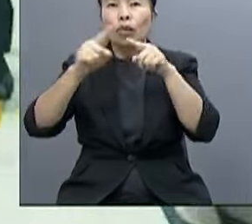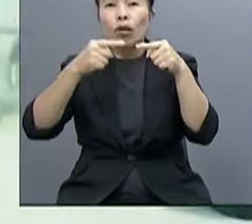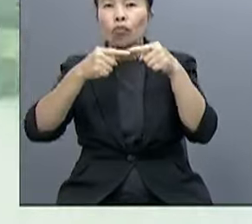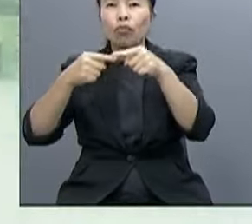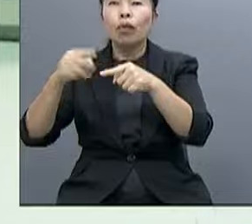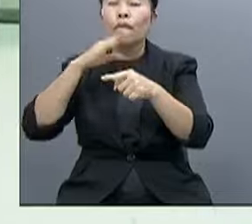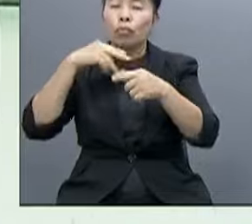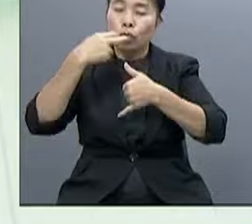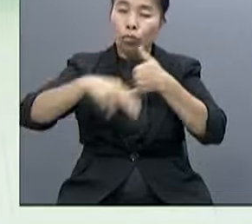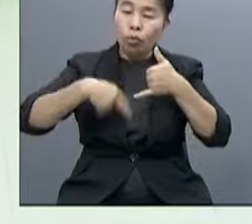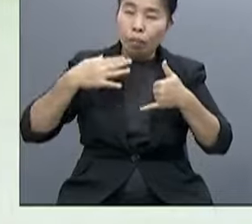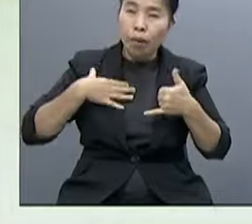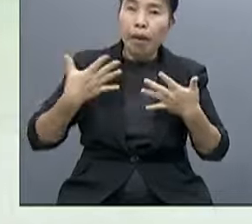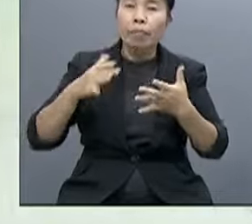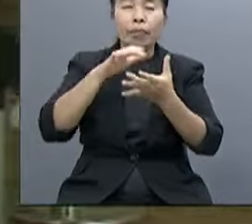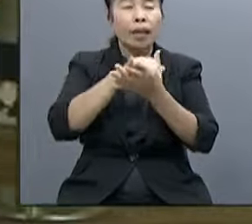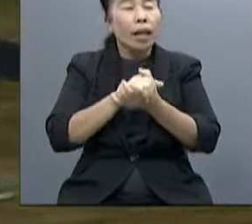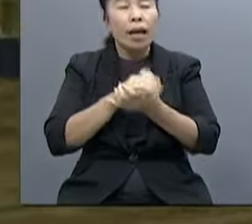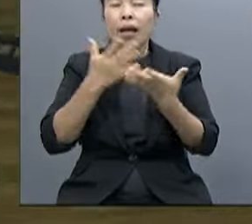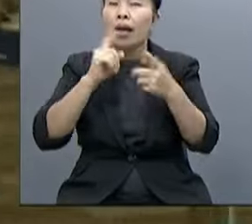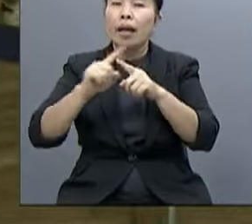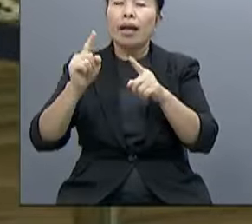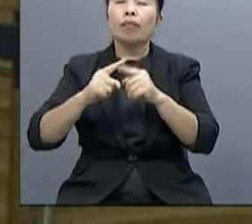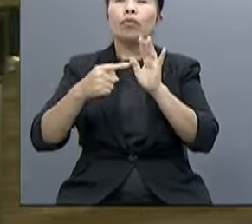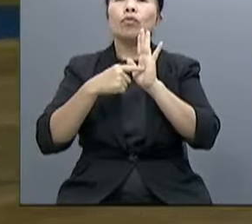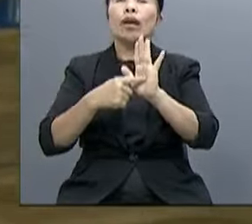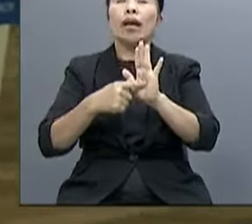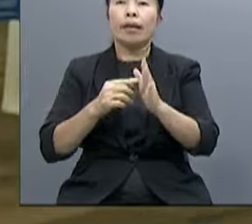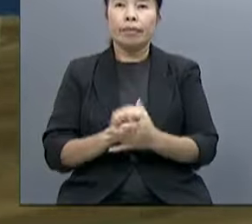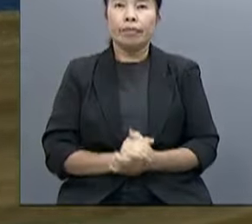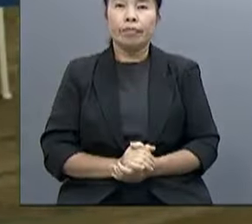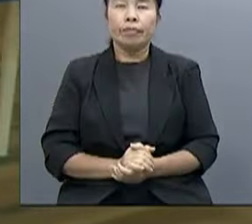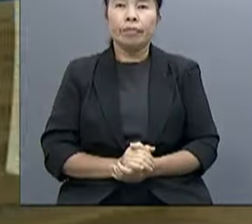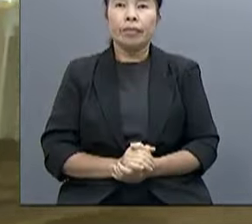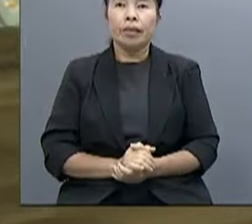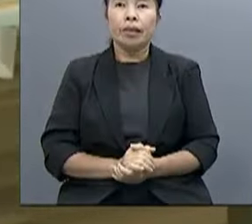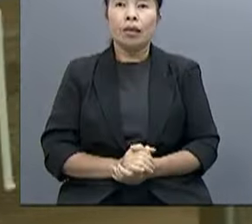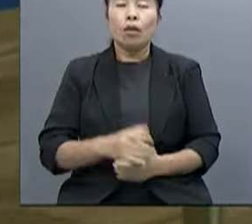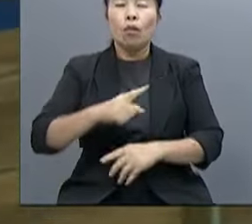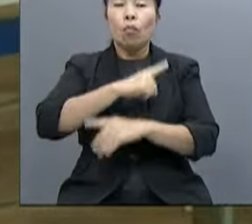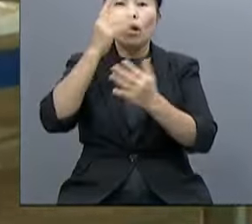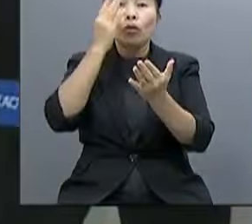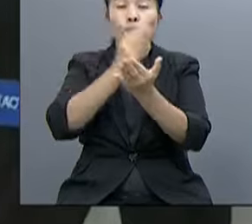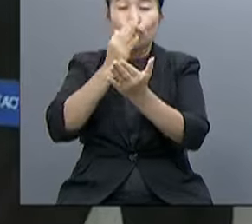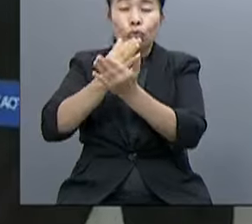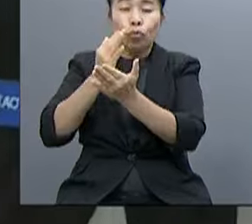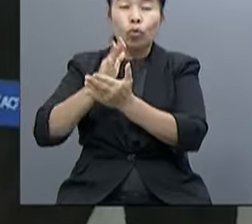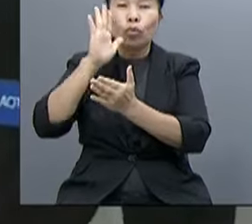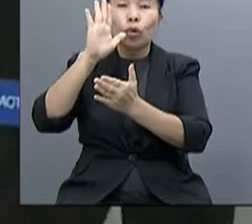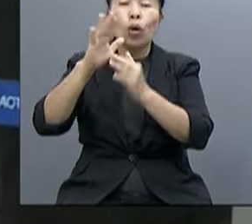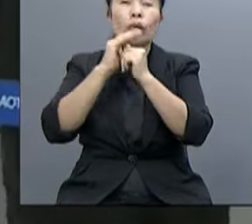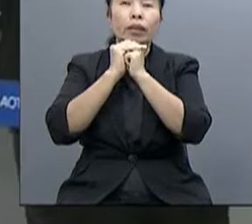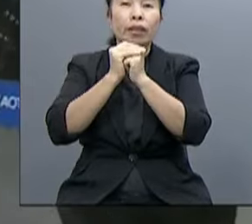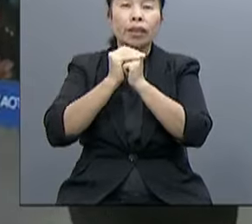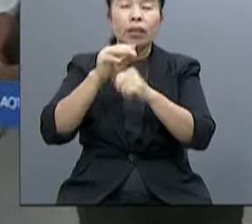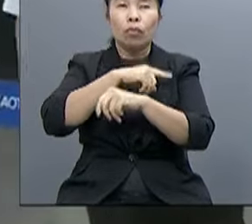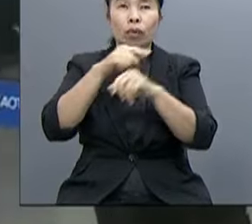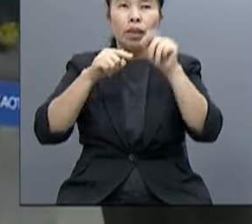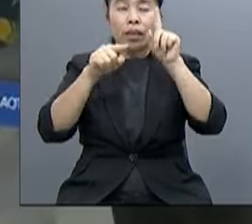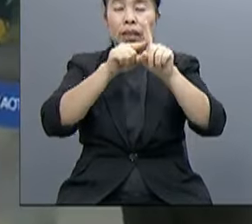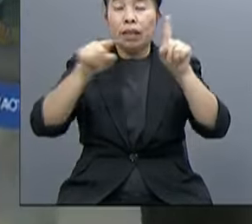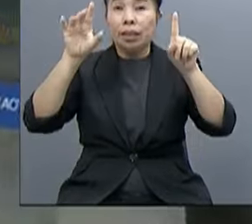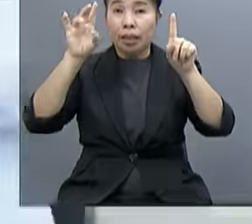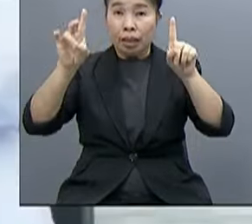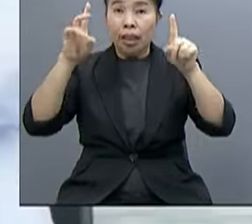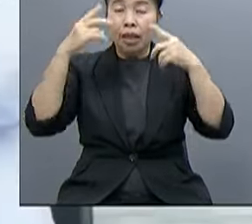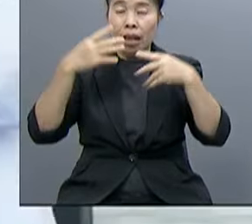รวจสุขภาพการแต่งงานเป็นต้นค่ะนอกจากนี้นะคะในช่วงวันหยุดยาวของจีนหรือว่าโกลเด้นวีคระหว่างวันที่1-7 ตุลาคม